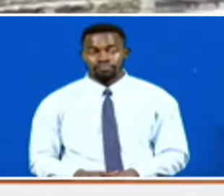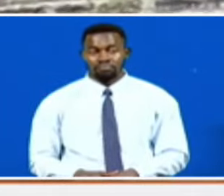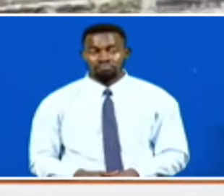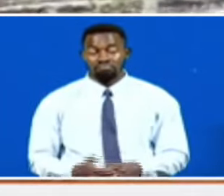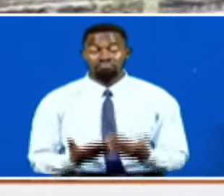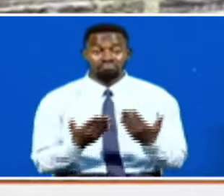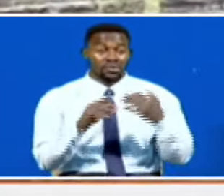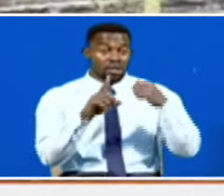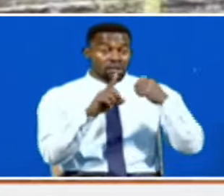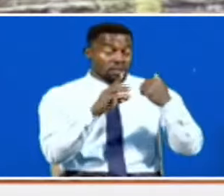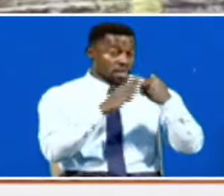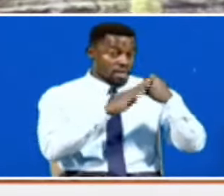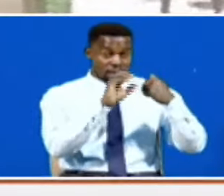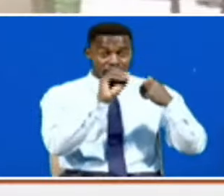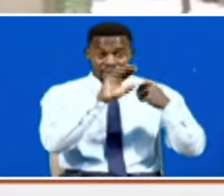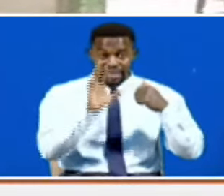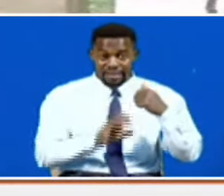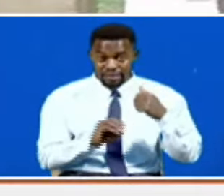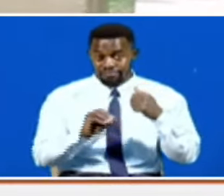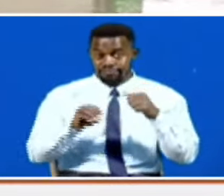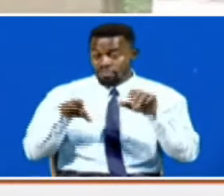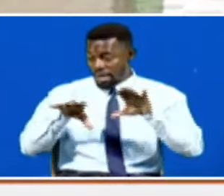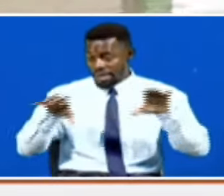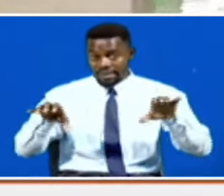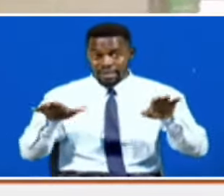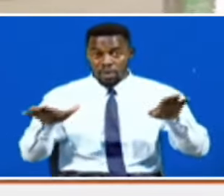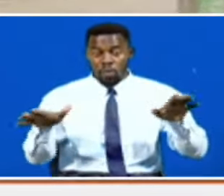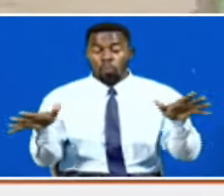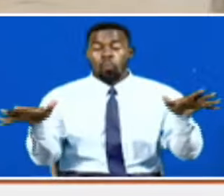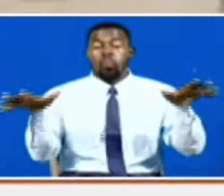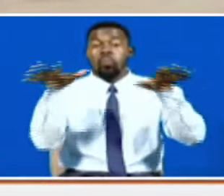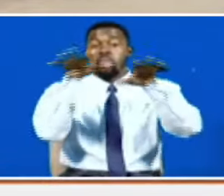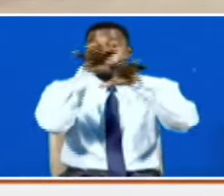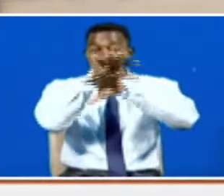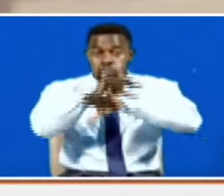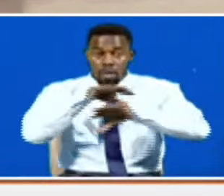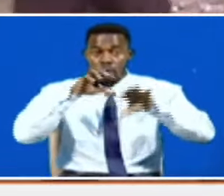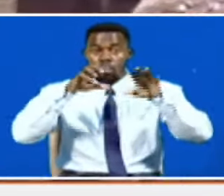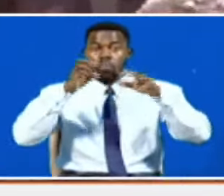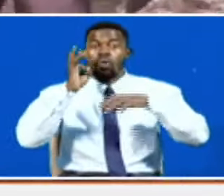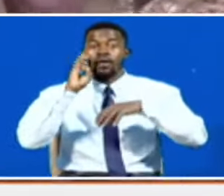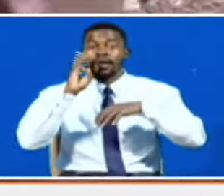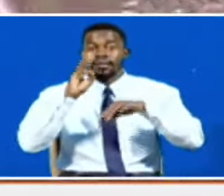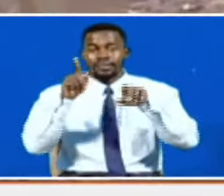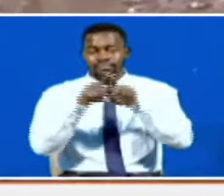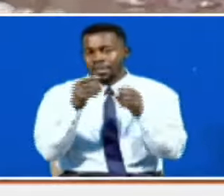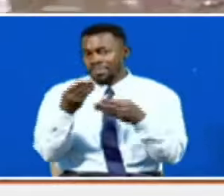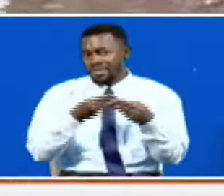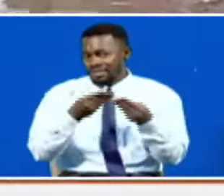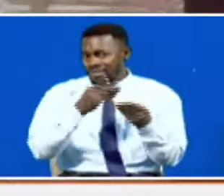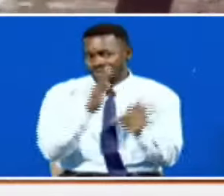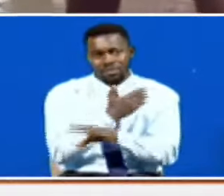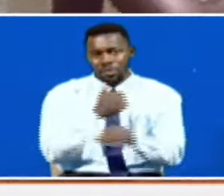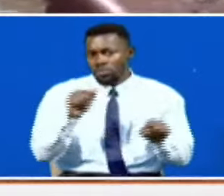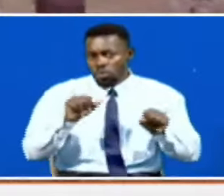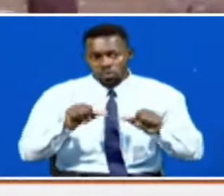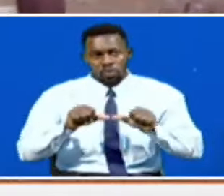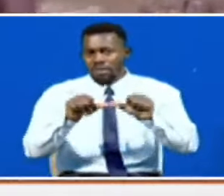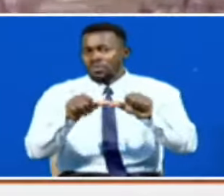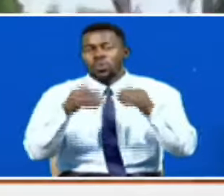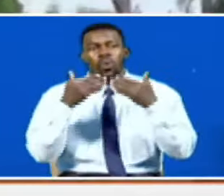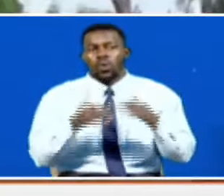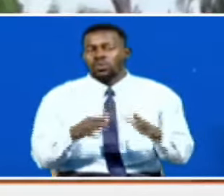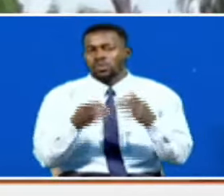Asilimia 90 ya soko hili imefunikwa kabisa na maji, huku shughuli za kibiashara zikikatizwa, wafanyi biashara wakikadiria